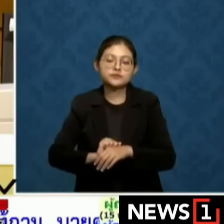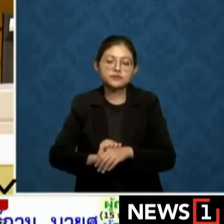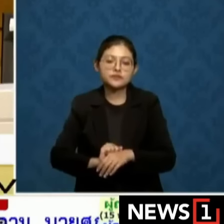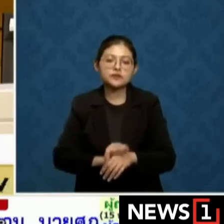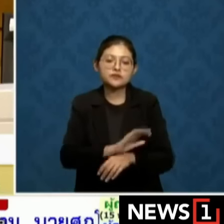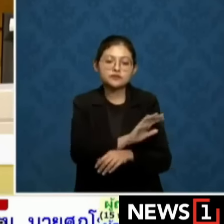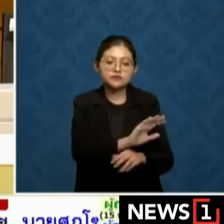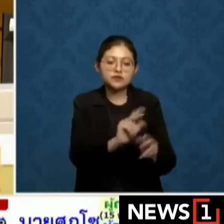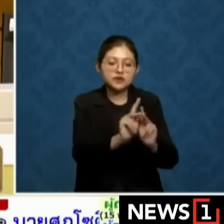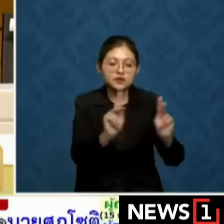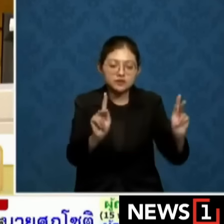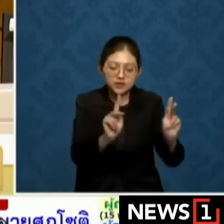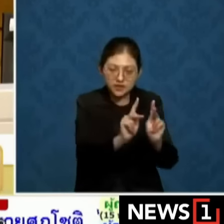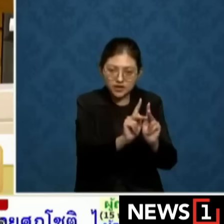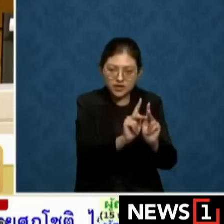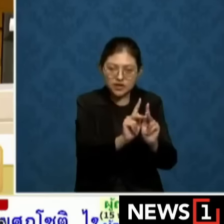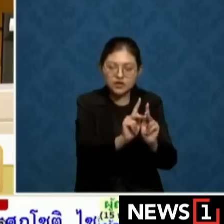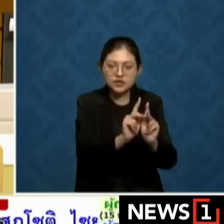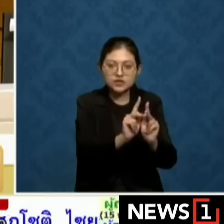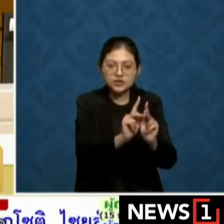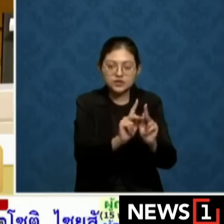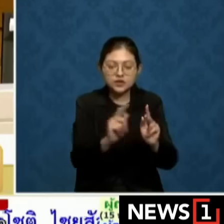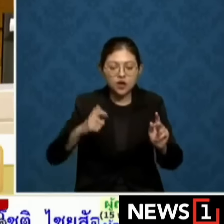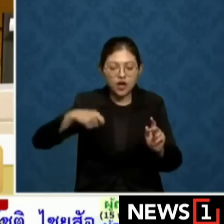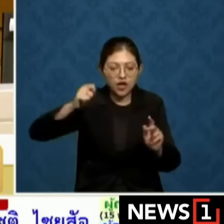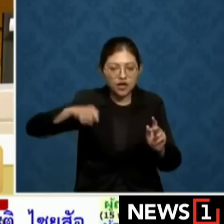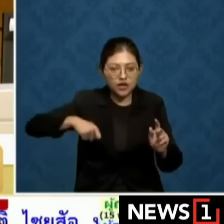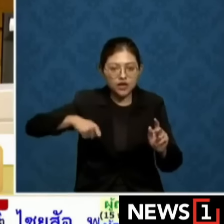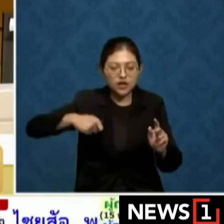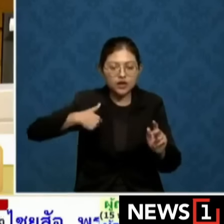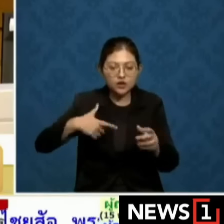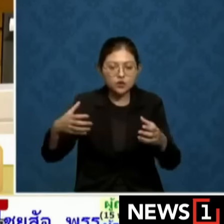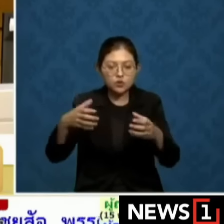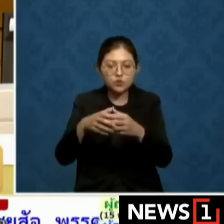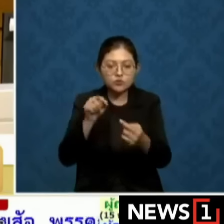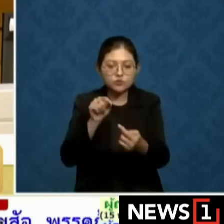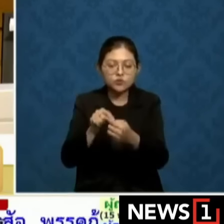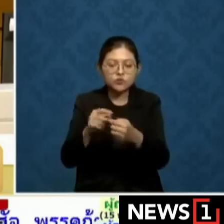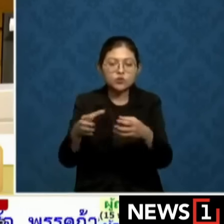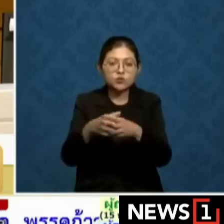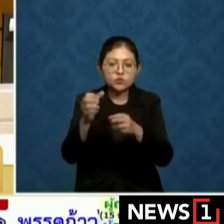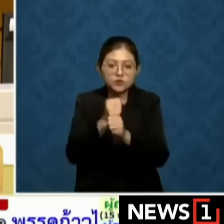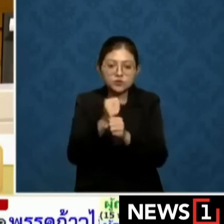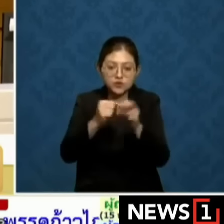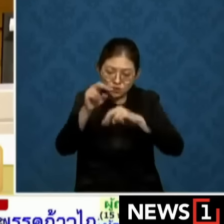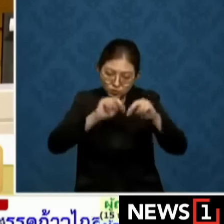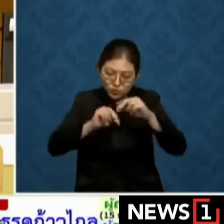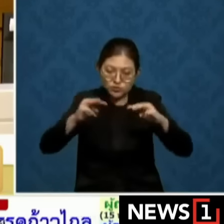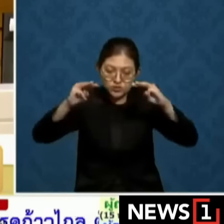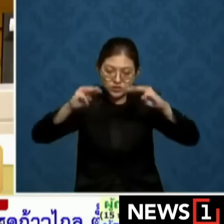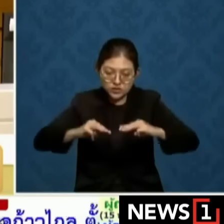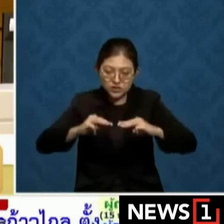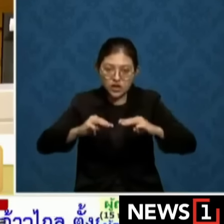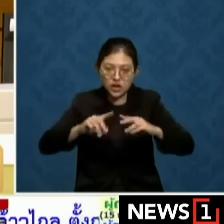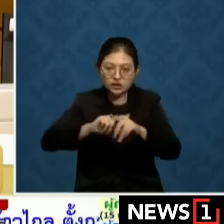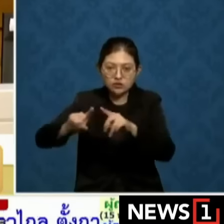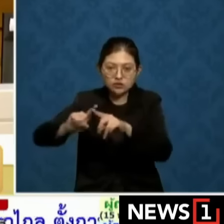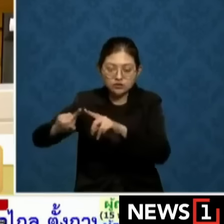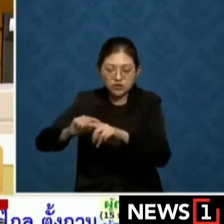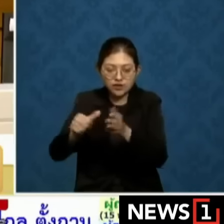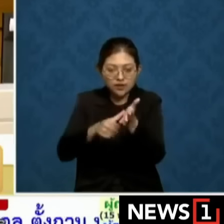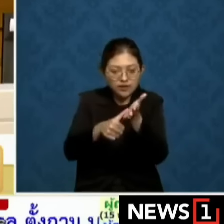งครับสอทบอกแล้วว่า4บาทเนี่ยสู้ประเทศอื่นเขาไม่ไหวการแข่งขันเราหนักเราความสามารถ